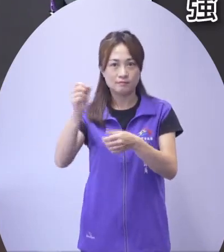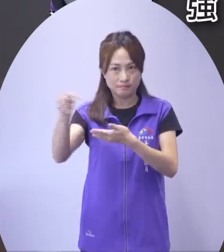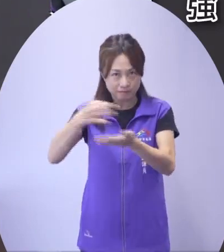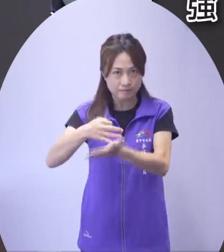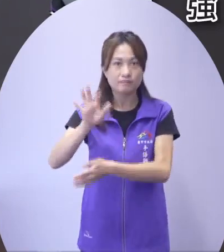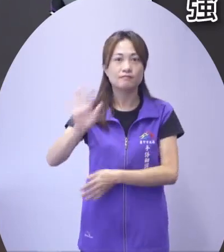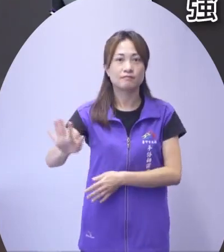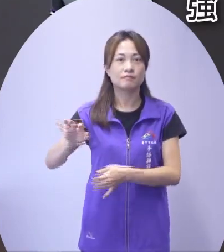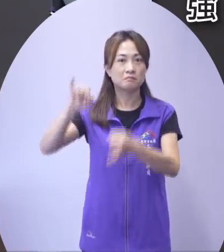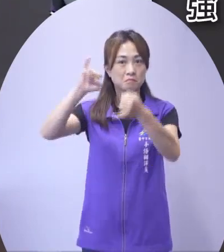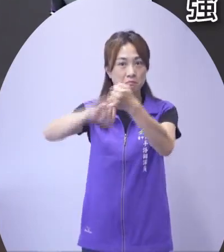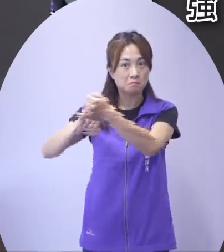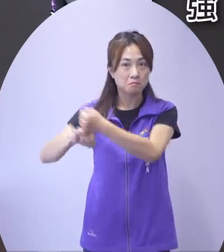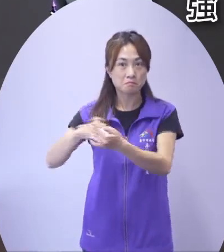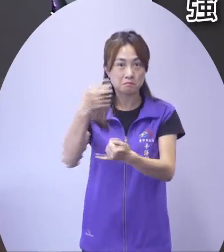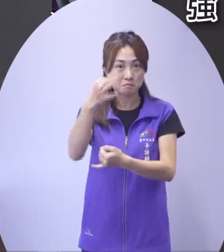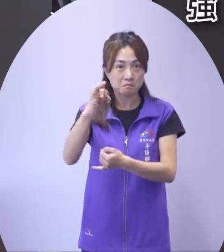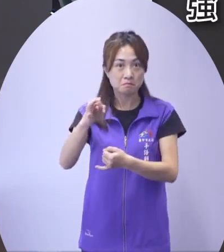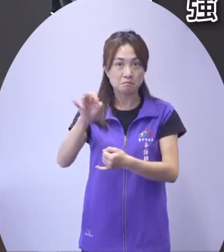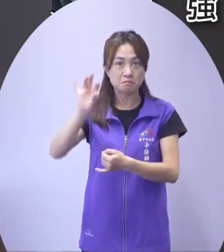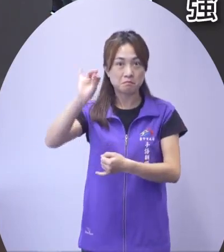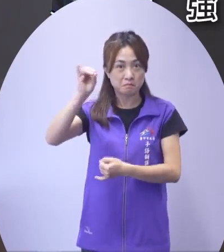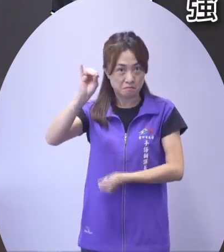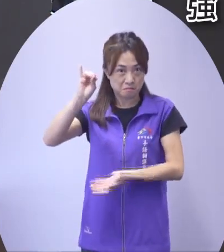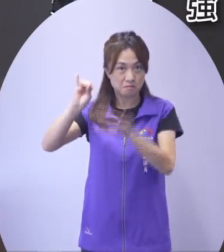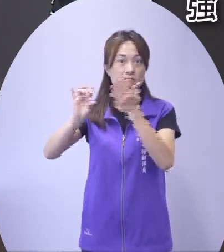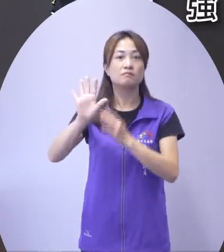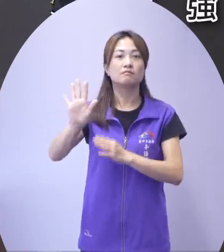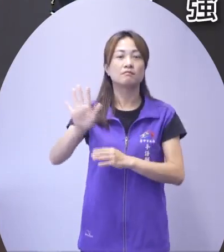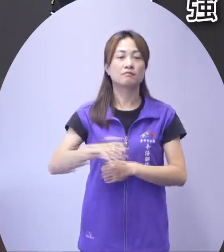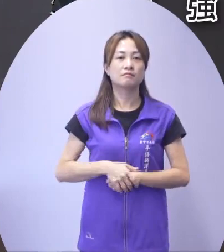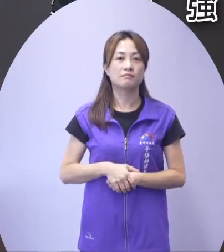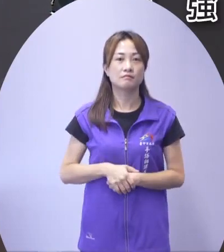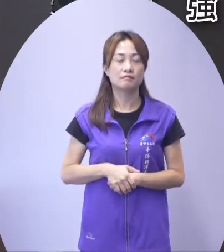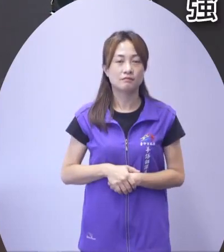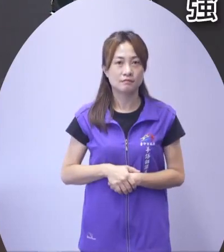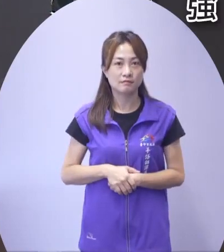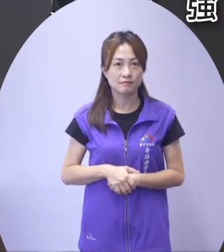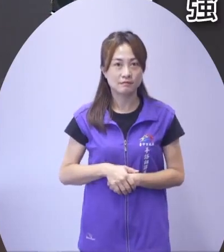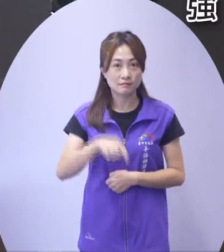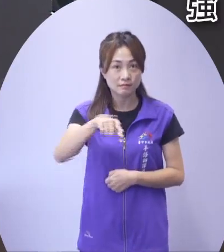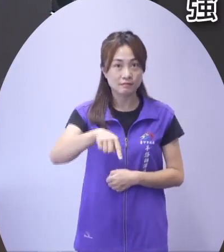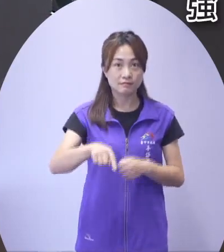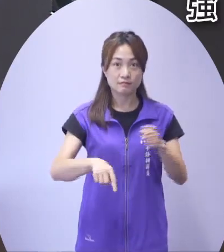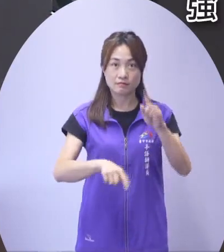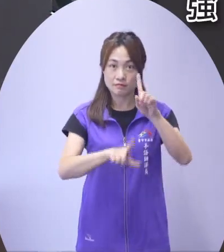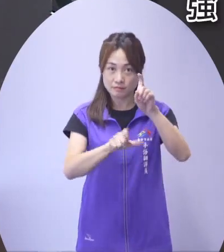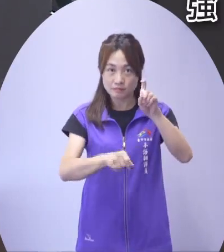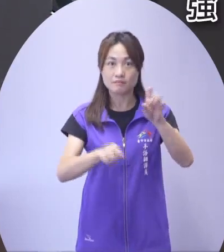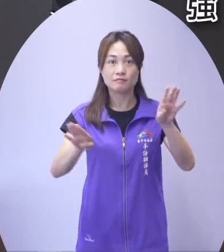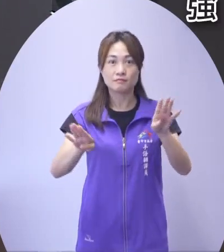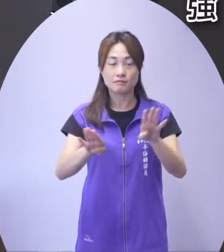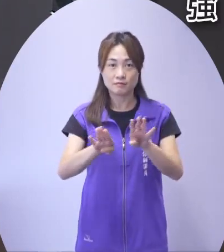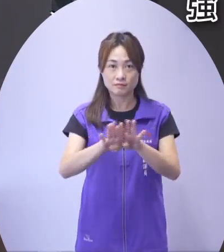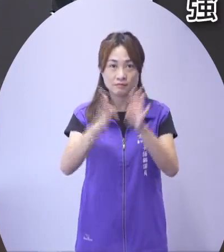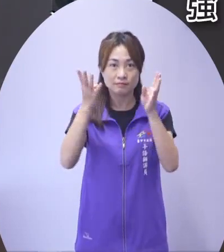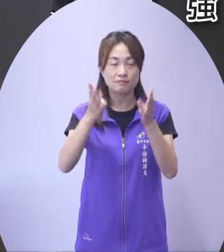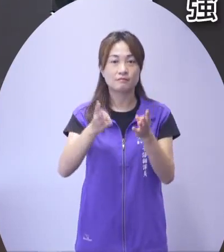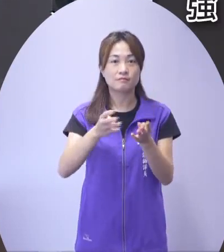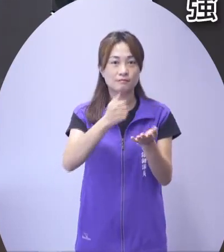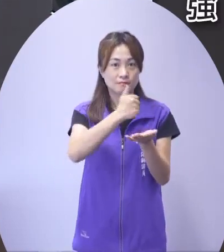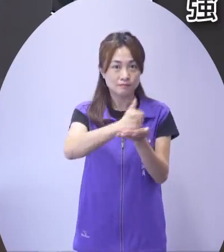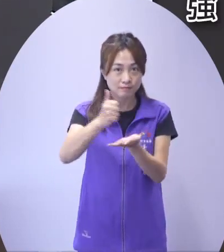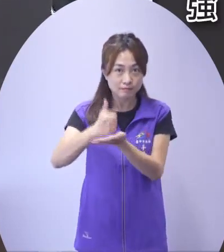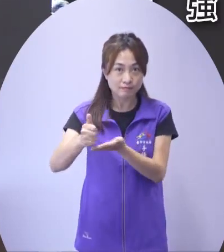已经达到1000万哦，就我们用碰干今11月刚上市的我们台中的碰柑，我们的面积有